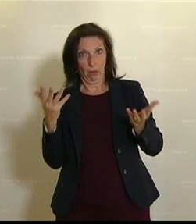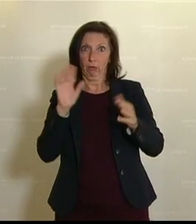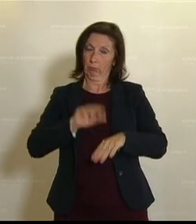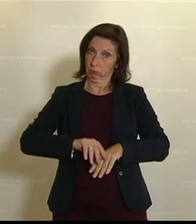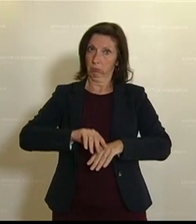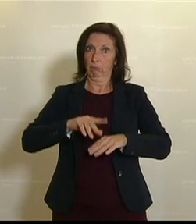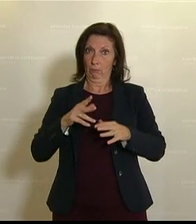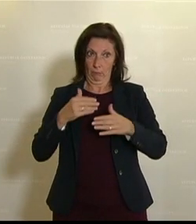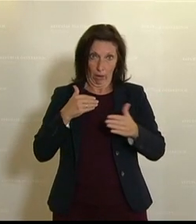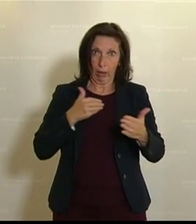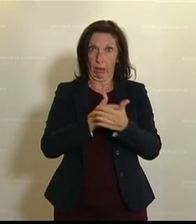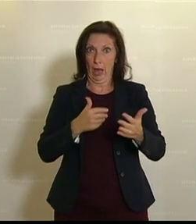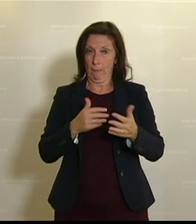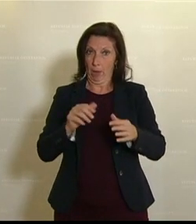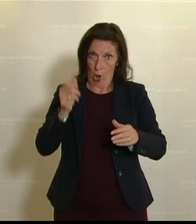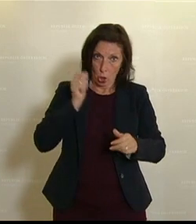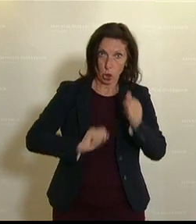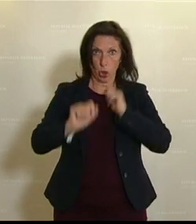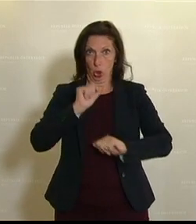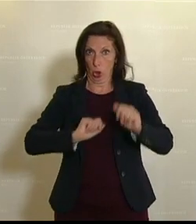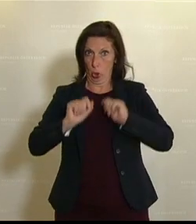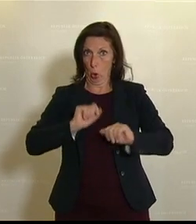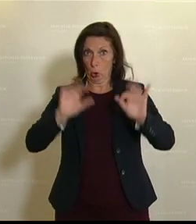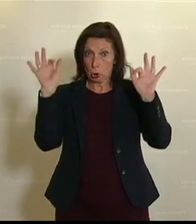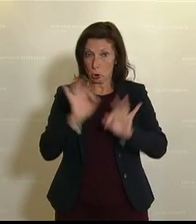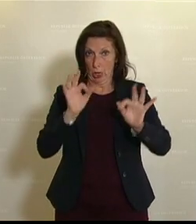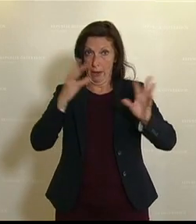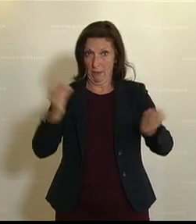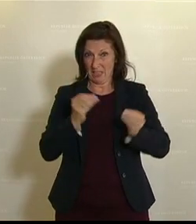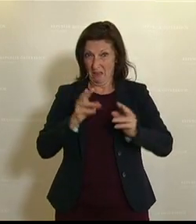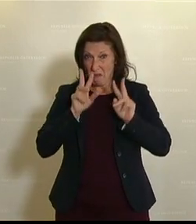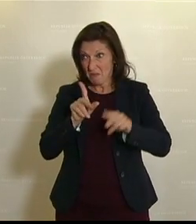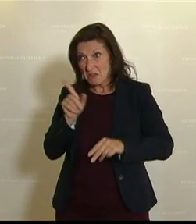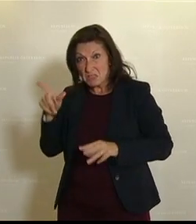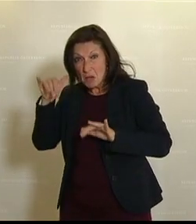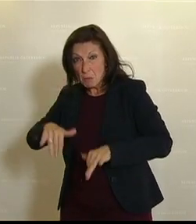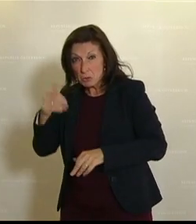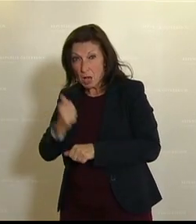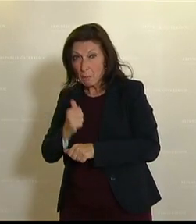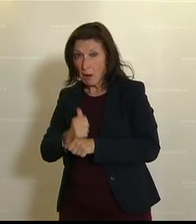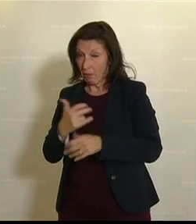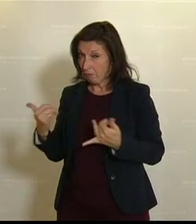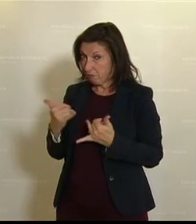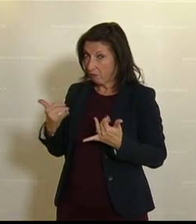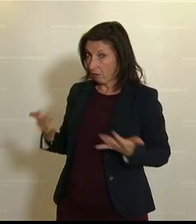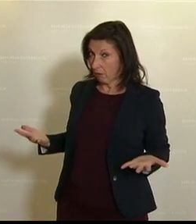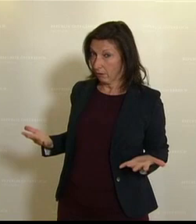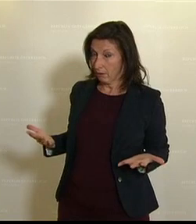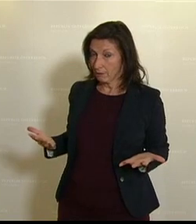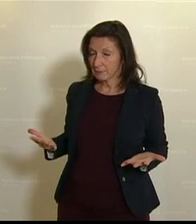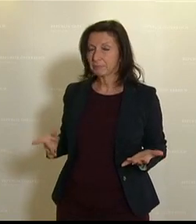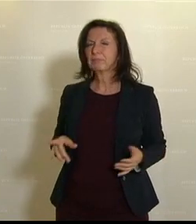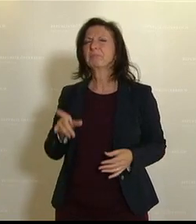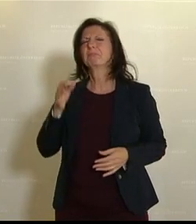hätten planen können und wenn es sich um einen etwas robusteren Einsatz gehandelt hätte. Frau Bundesminister, Sie wissen ganz